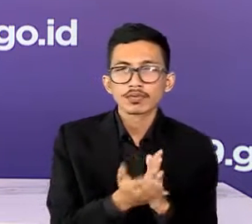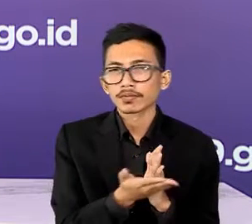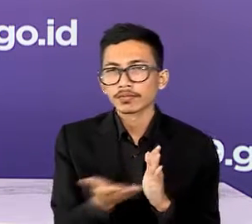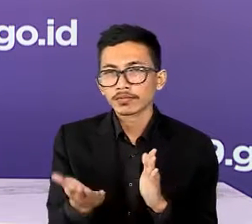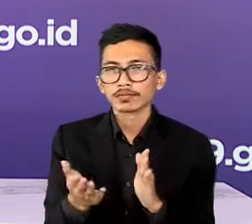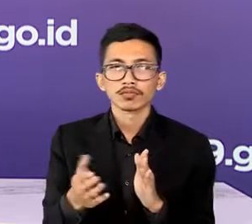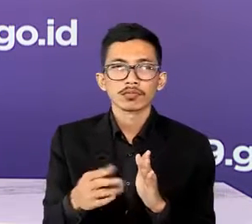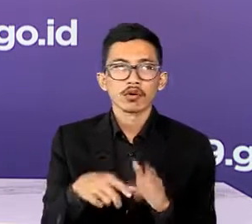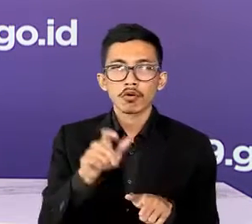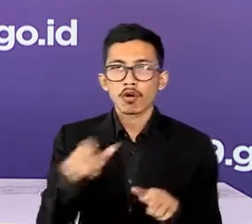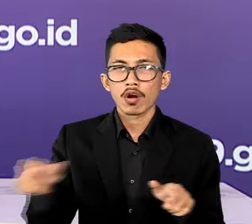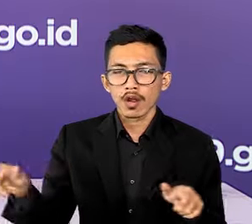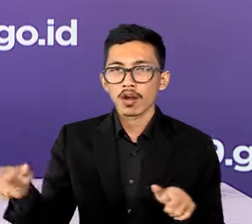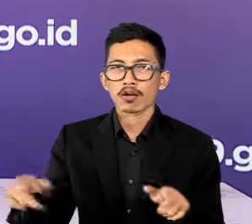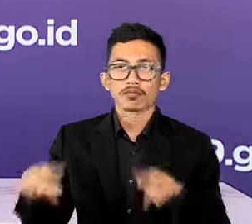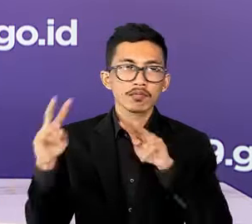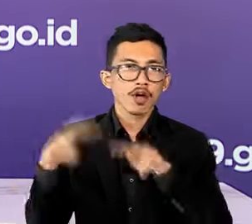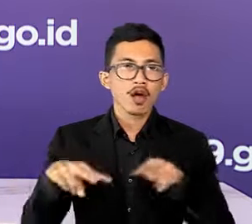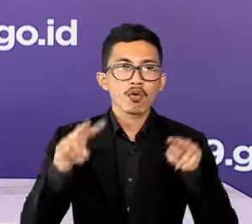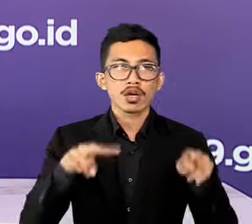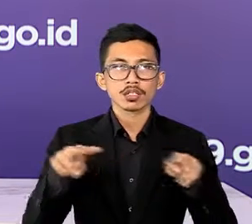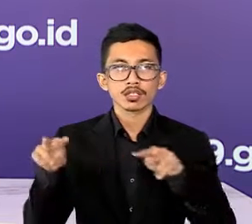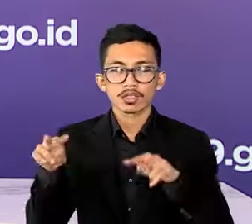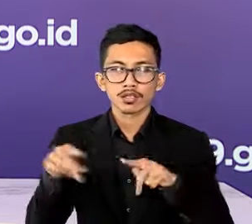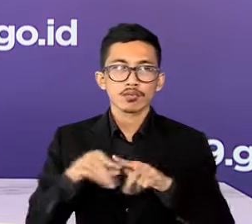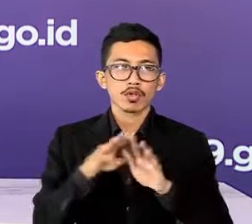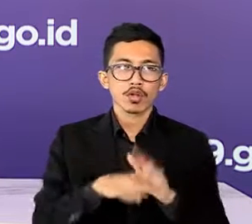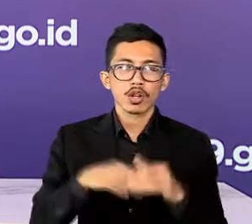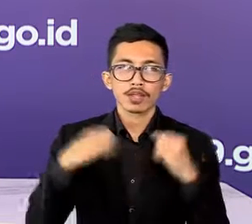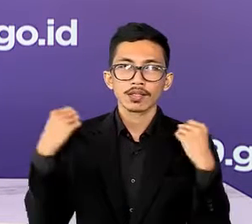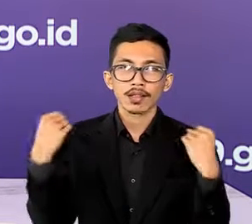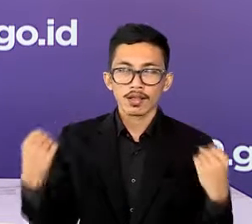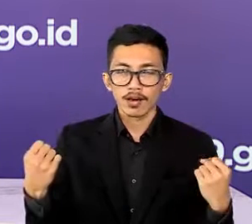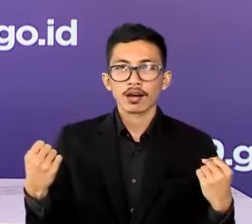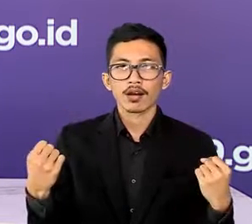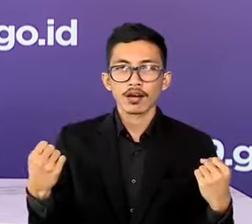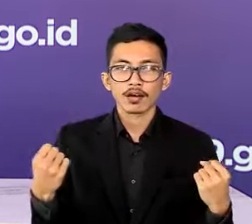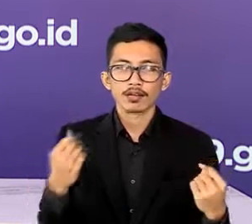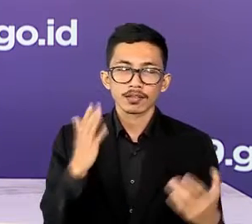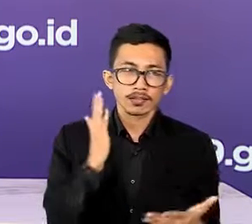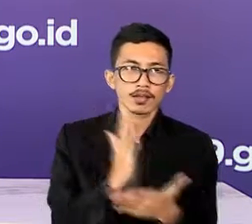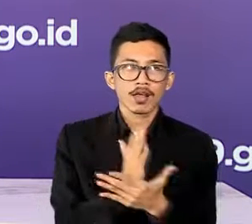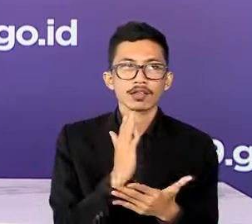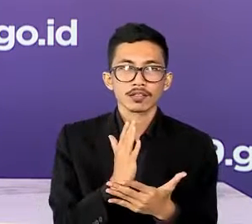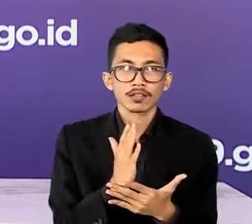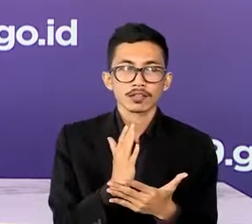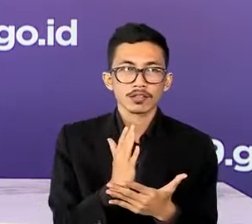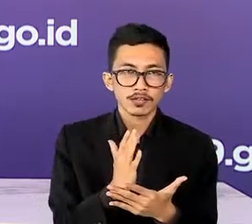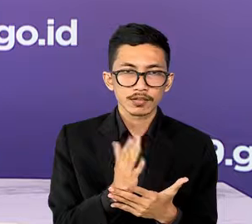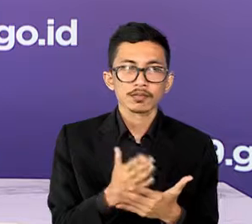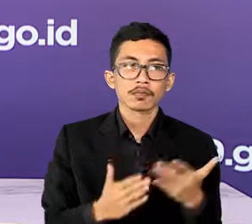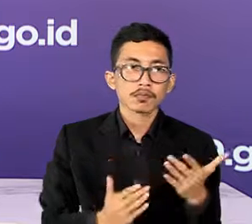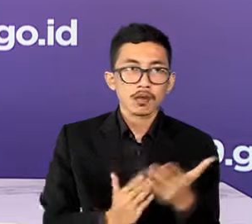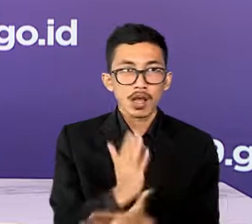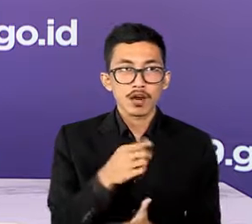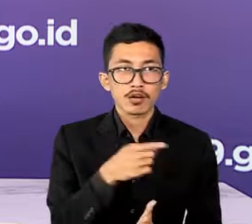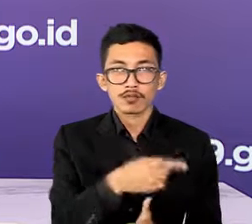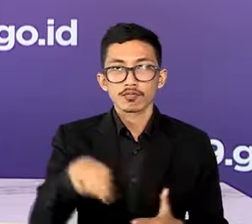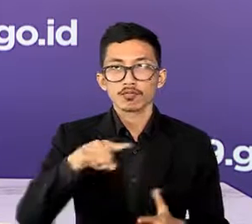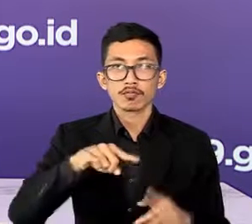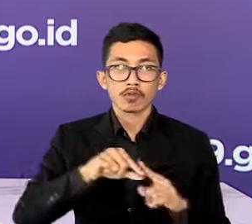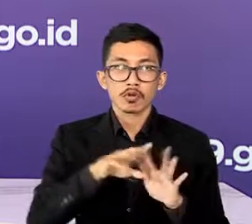semua pihak yang bertanggung jawab mengawasi jalannya protokol kesehatan untuk dapat lebih tegas menyikapi pelanggaran portal kesehatan